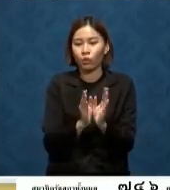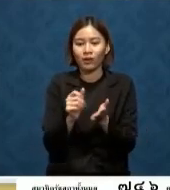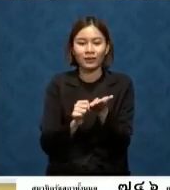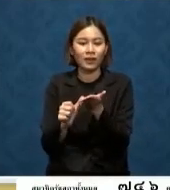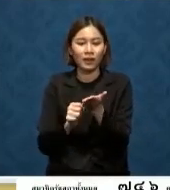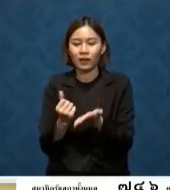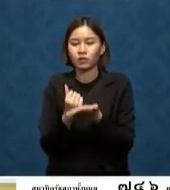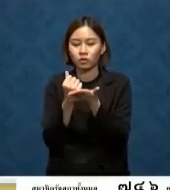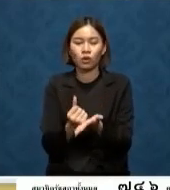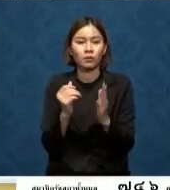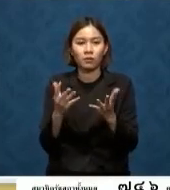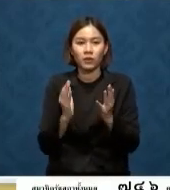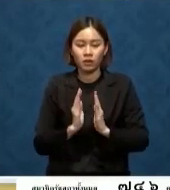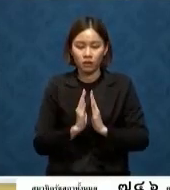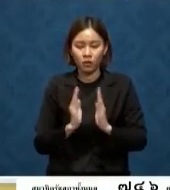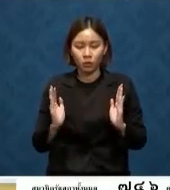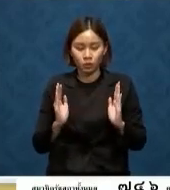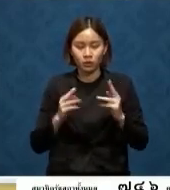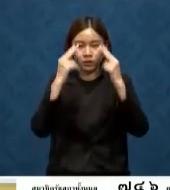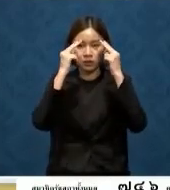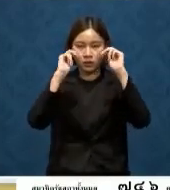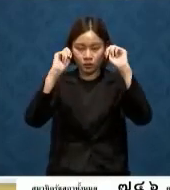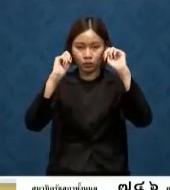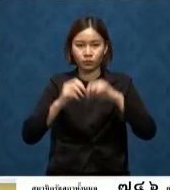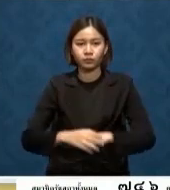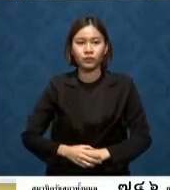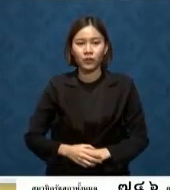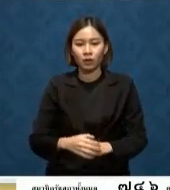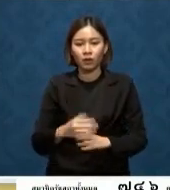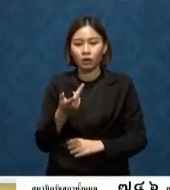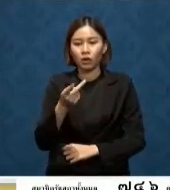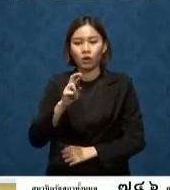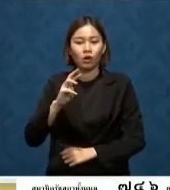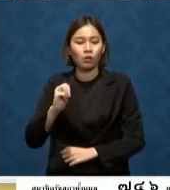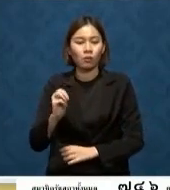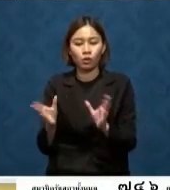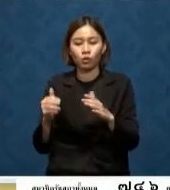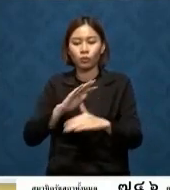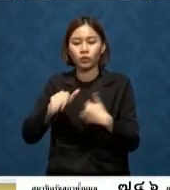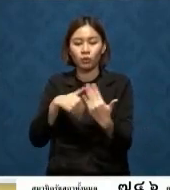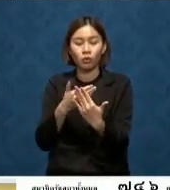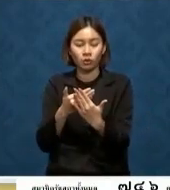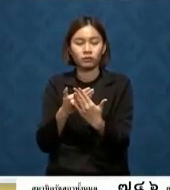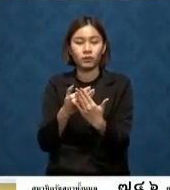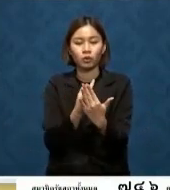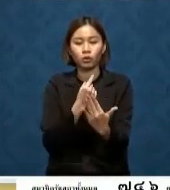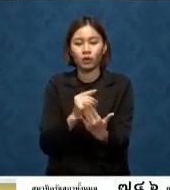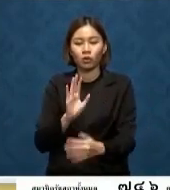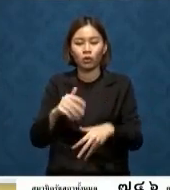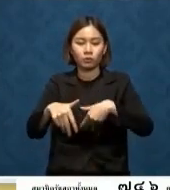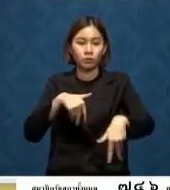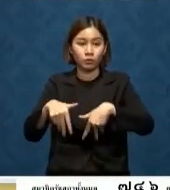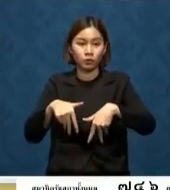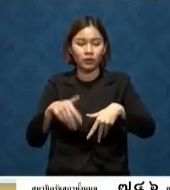าต้องขอขอบคุณท่านนายกรัฐมนตรีและรัฐมนตรีทุกท่านครับแทนพี่น้องประชาชน